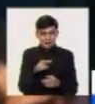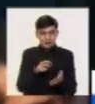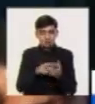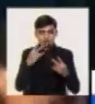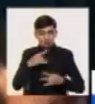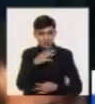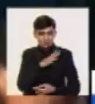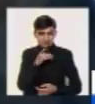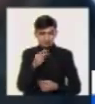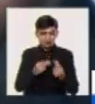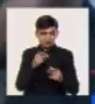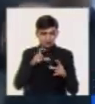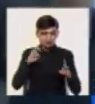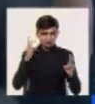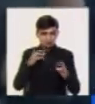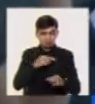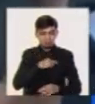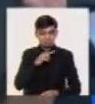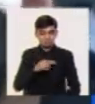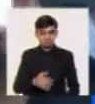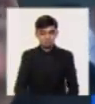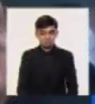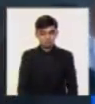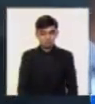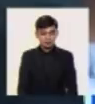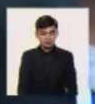келетін аңыз адамда енді келмеске кетті.